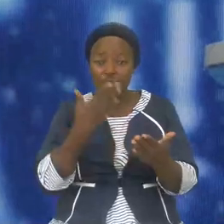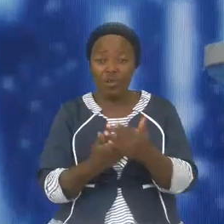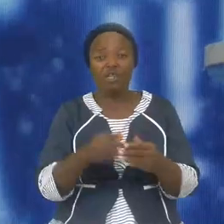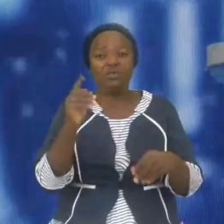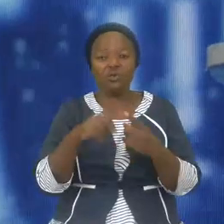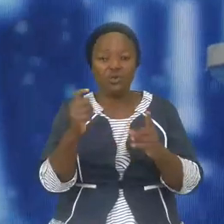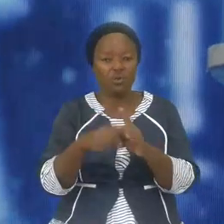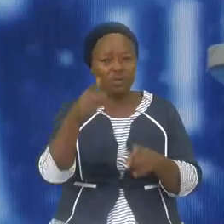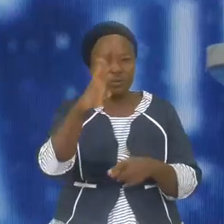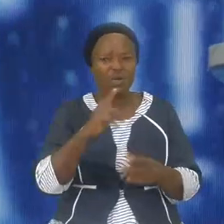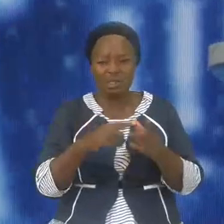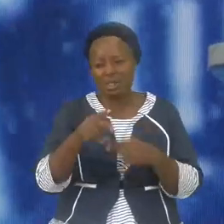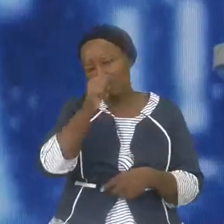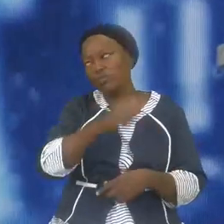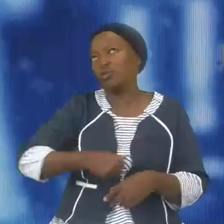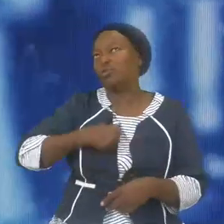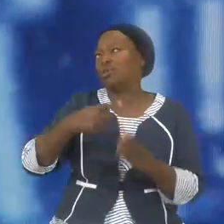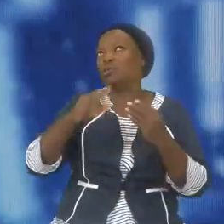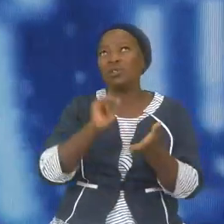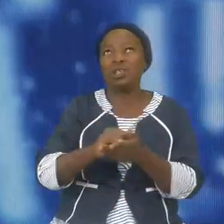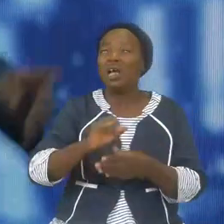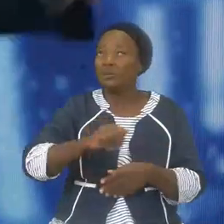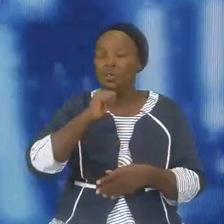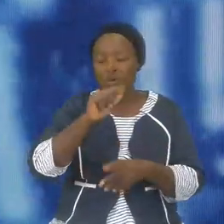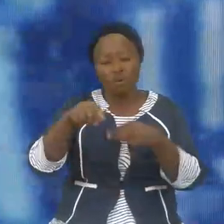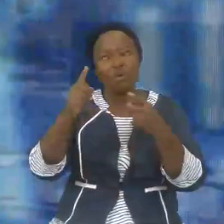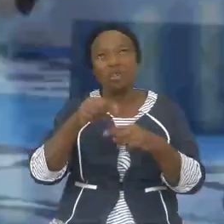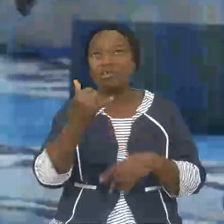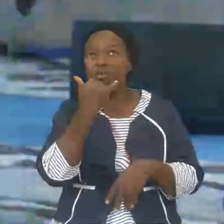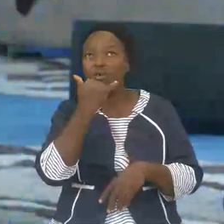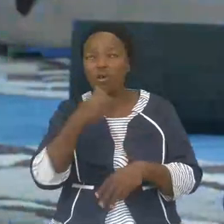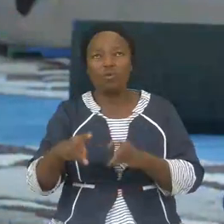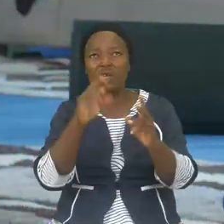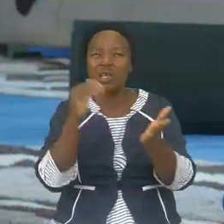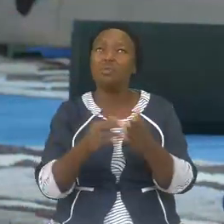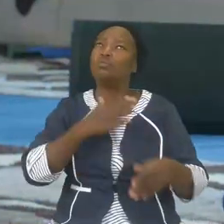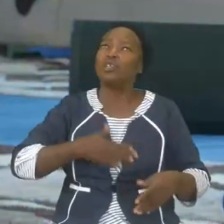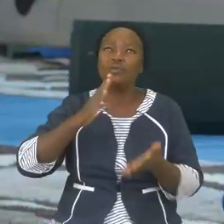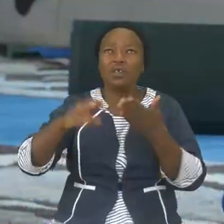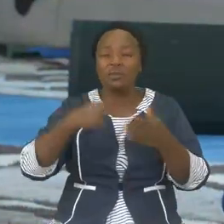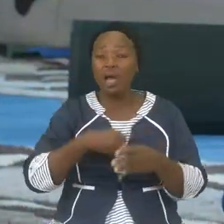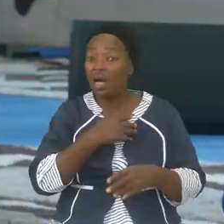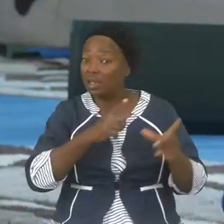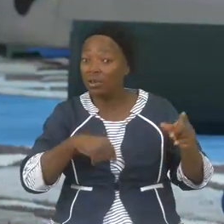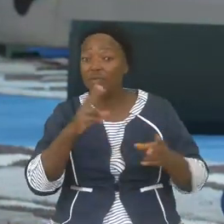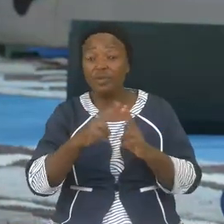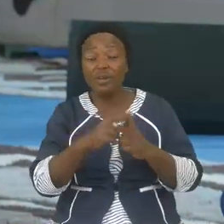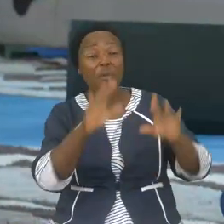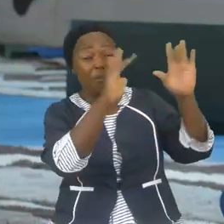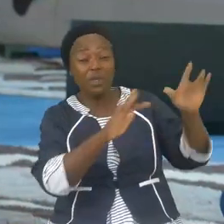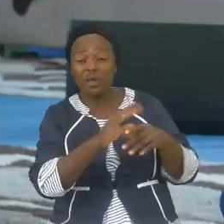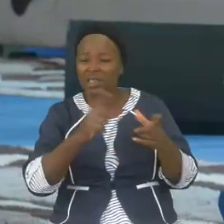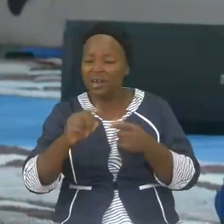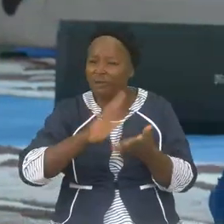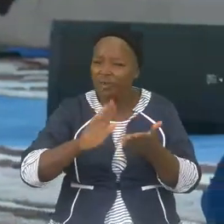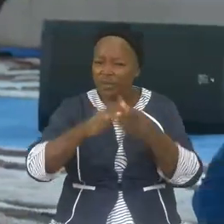la parole de Dieu, tu dis, Dieu, je suis vraiment désolé, je ne vais plus aller à la mauvaise direction, pardonne-moi. Et Dieu est très